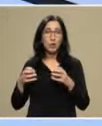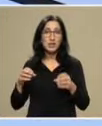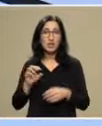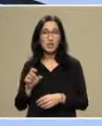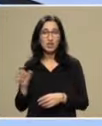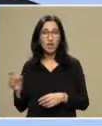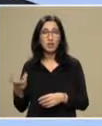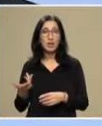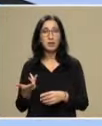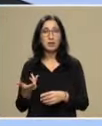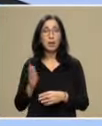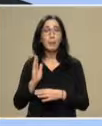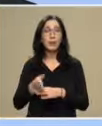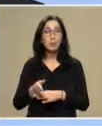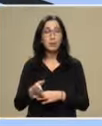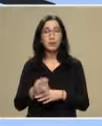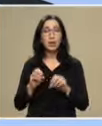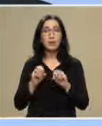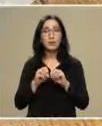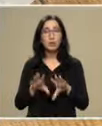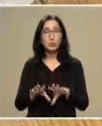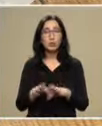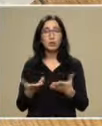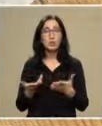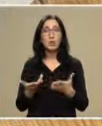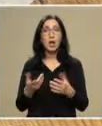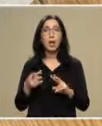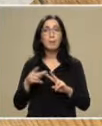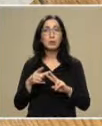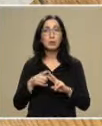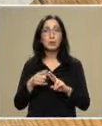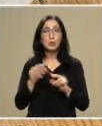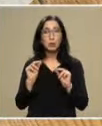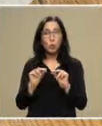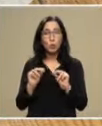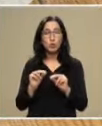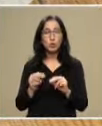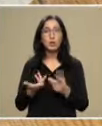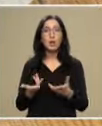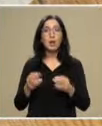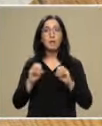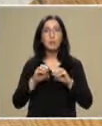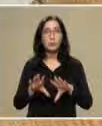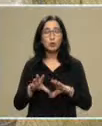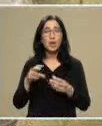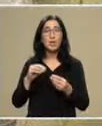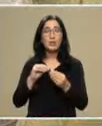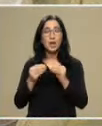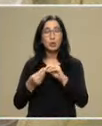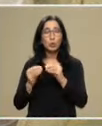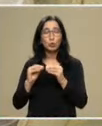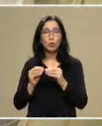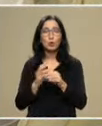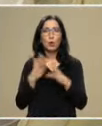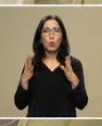предимствата на изкуствения интелект, възможността за персонализирано обучение, възможността за структуриране на